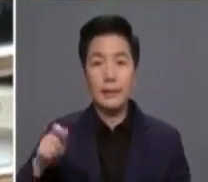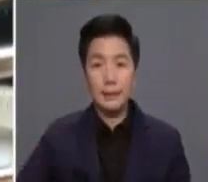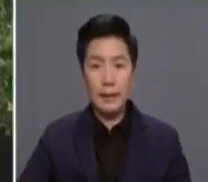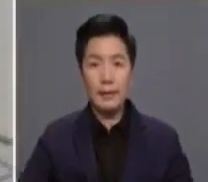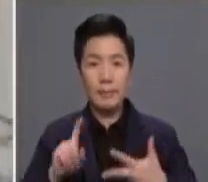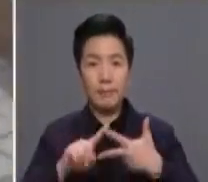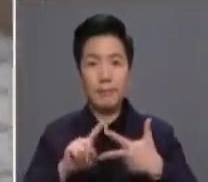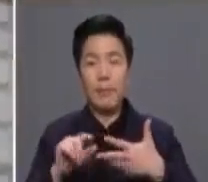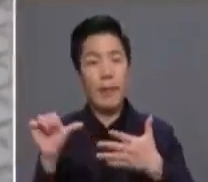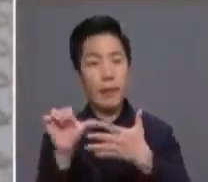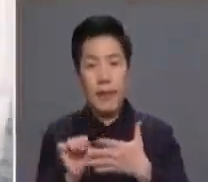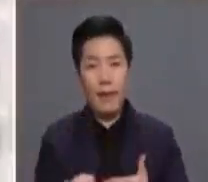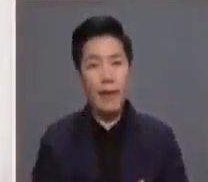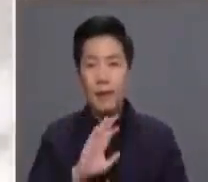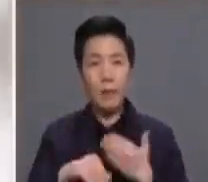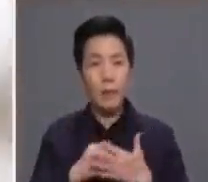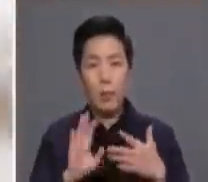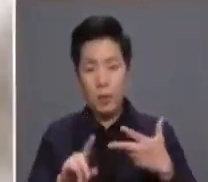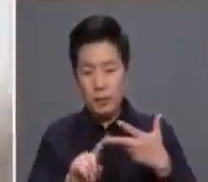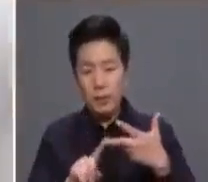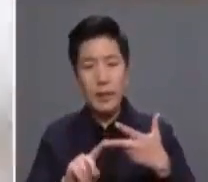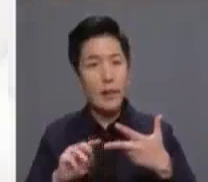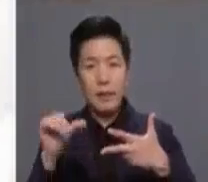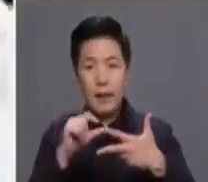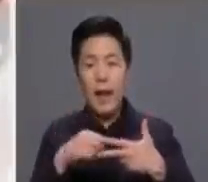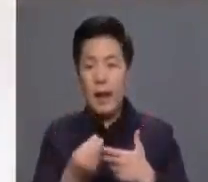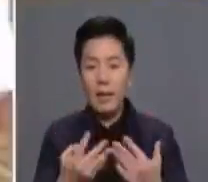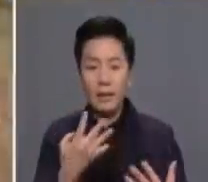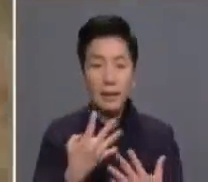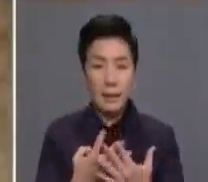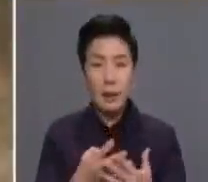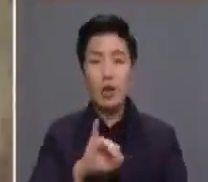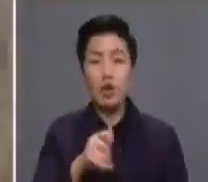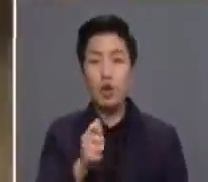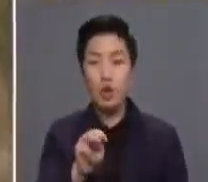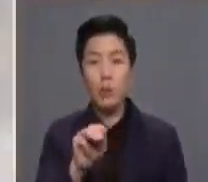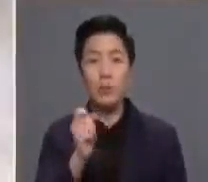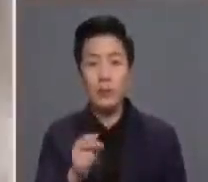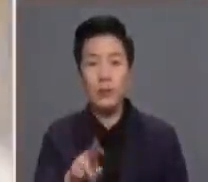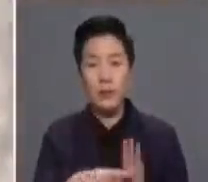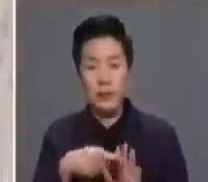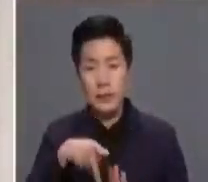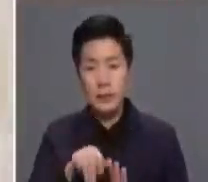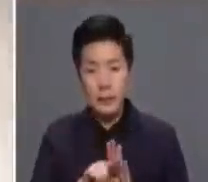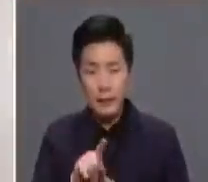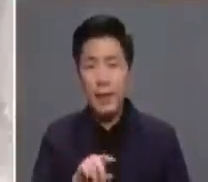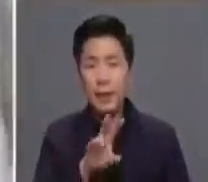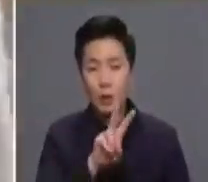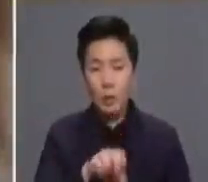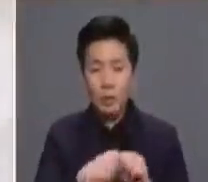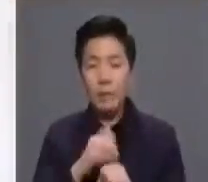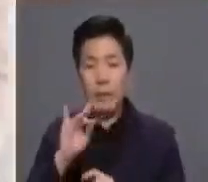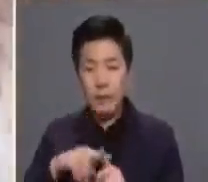ทธรณ์นะครับแก้คำพิพากษาศาลชั้นต้นให้จำคุกครูจอมทรัพย์2ปี8เดือนครูอ๋อง